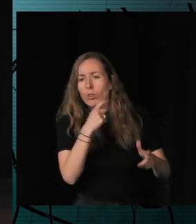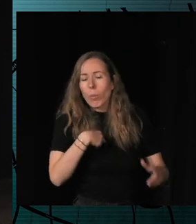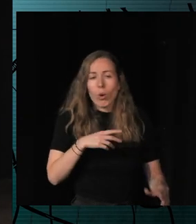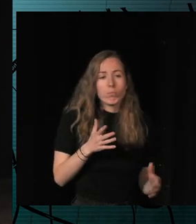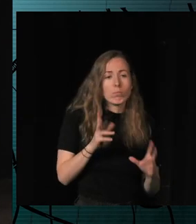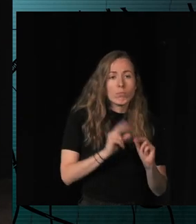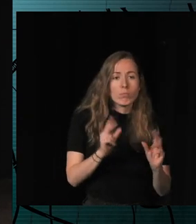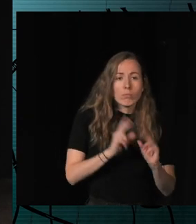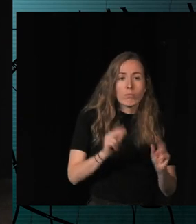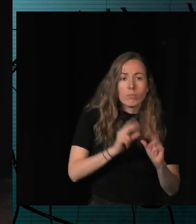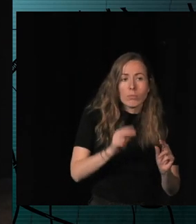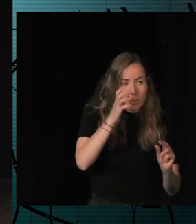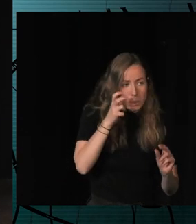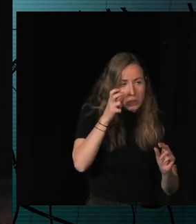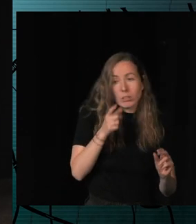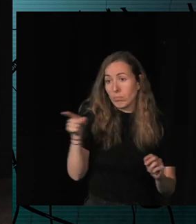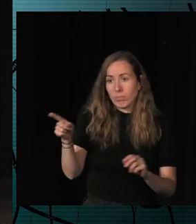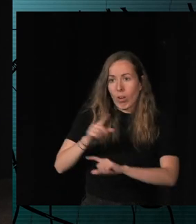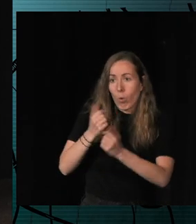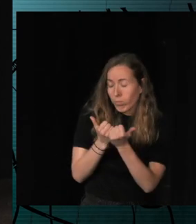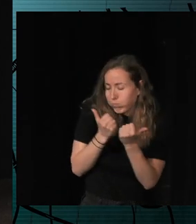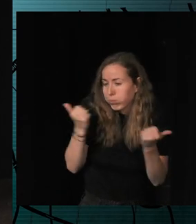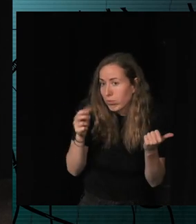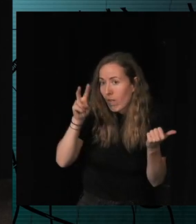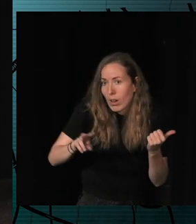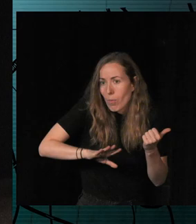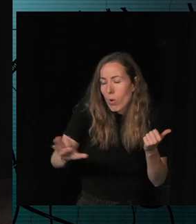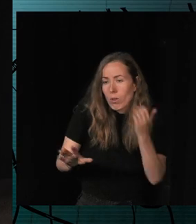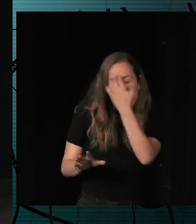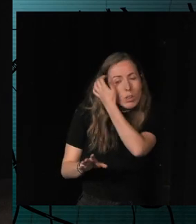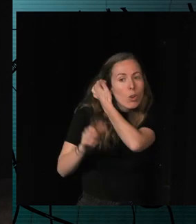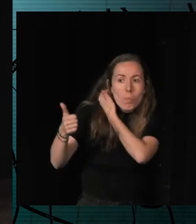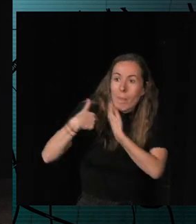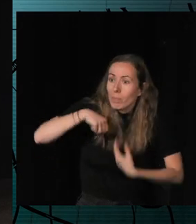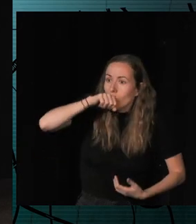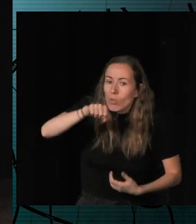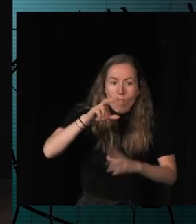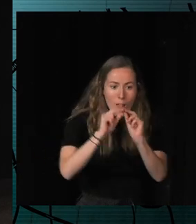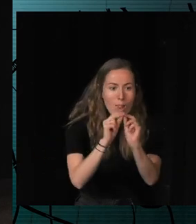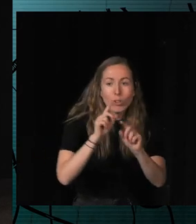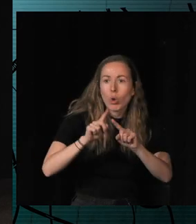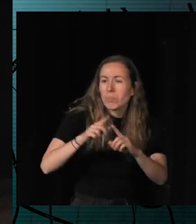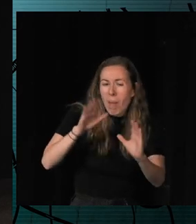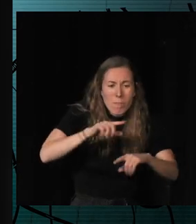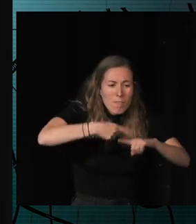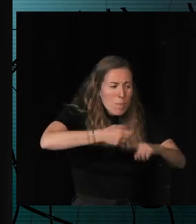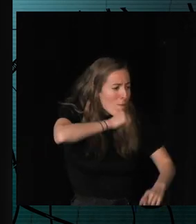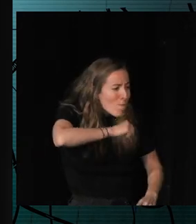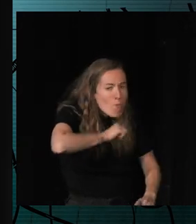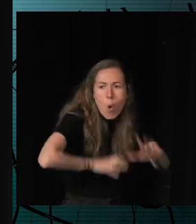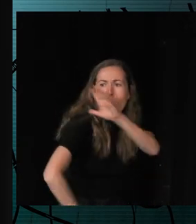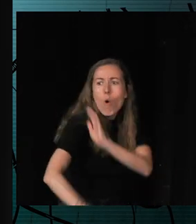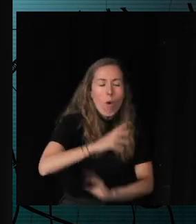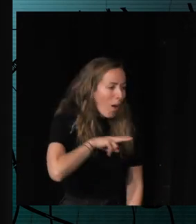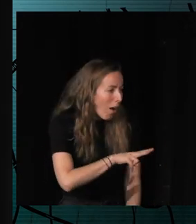que j'adore c'est qu'on parle de cinéma avec lui pour l'avoir déjà interviewé il est lancé et il adore autant des vieux trucs que des trucs récant qui